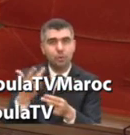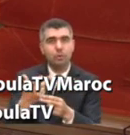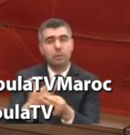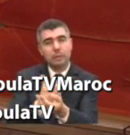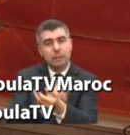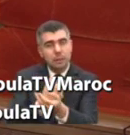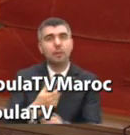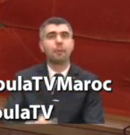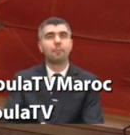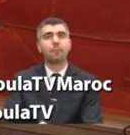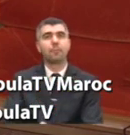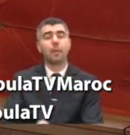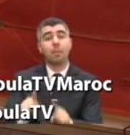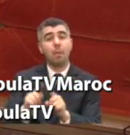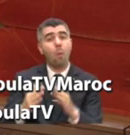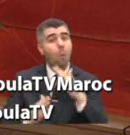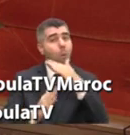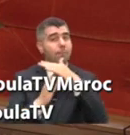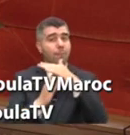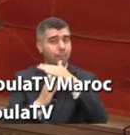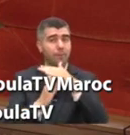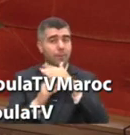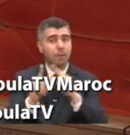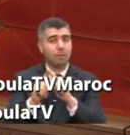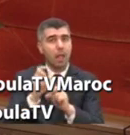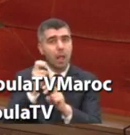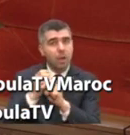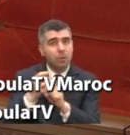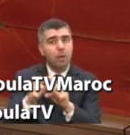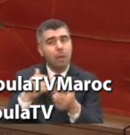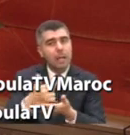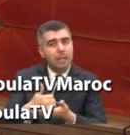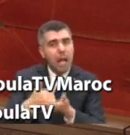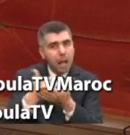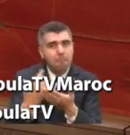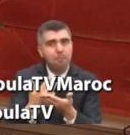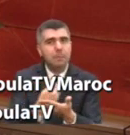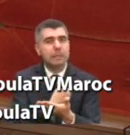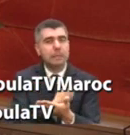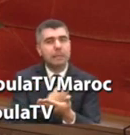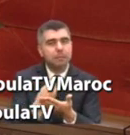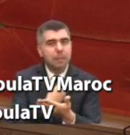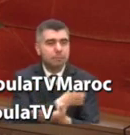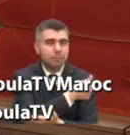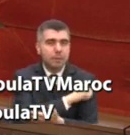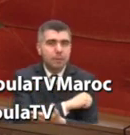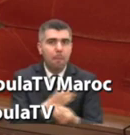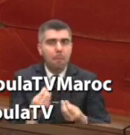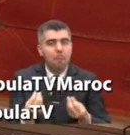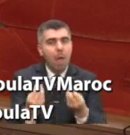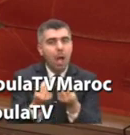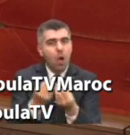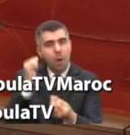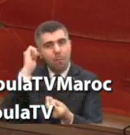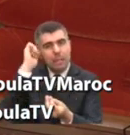خدمات الحد من الاضرار، دعم الكفاءات ديال يعني الاطباء وديال المهني الصحه بشكل عام، تقويه الحكمه